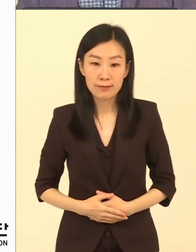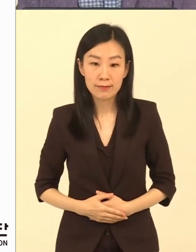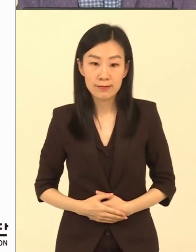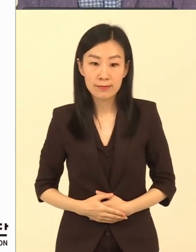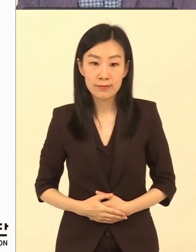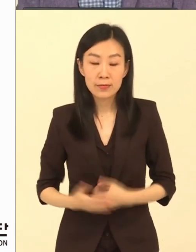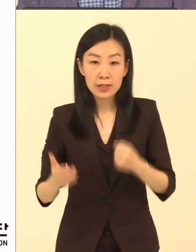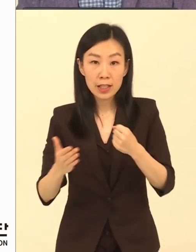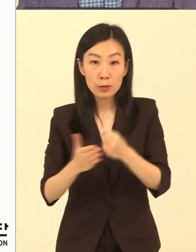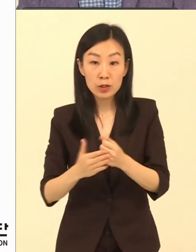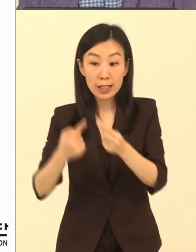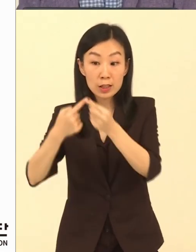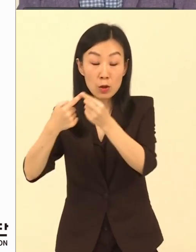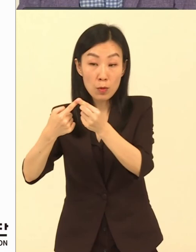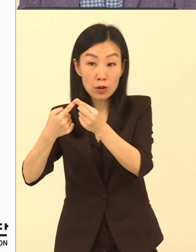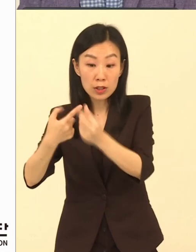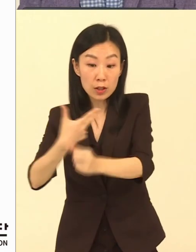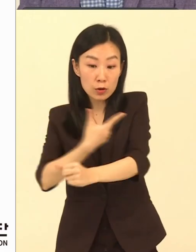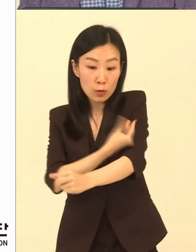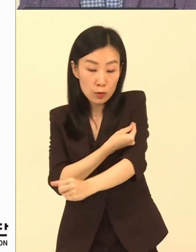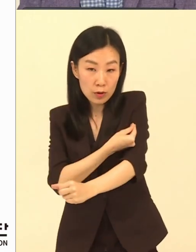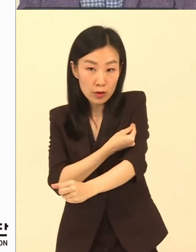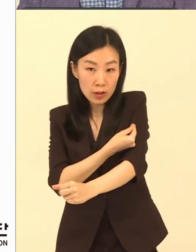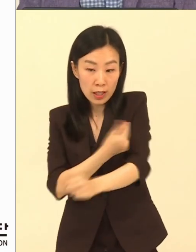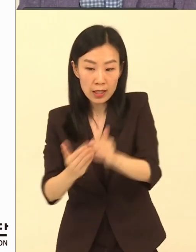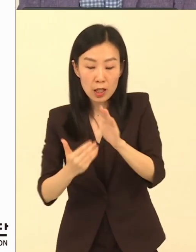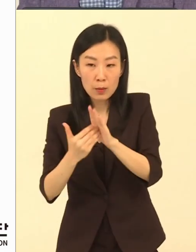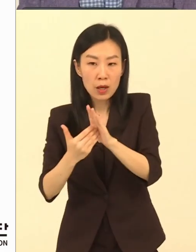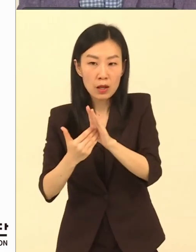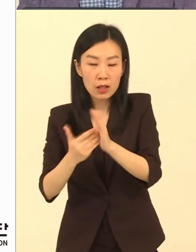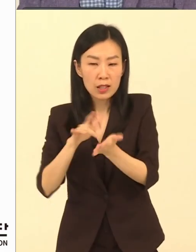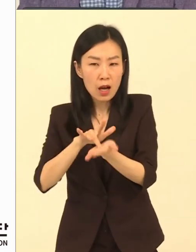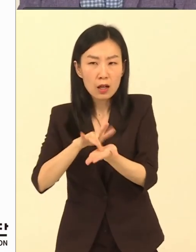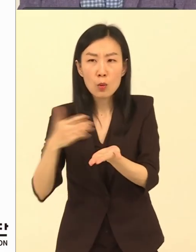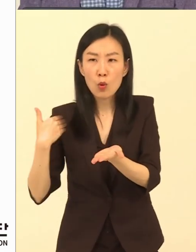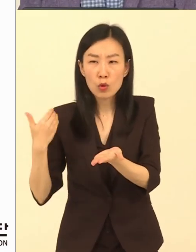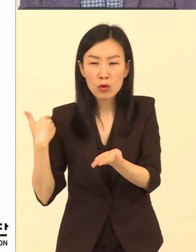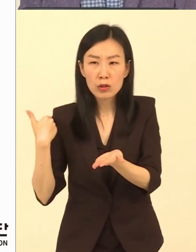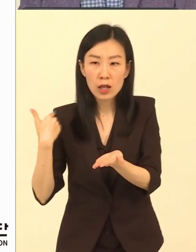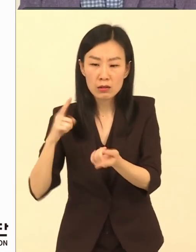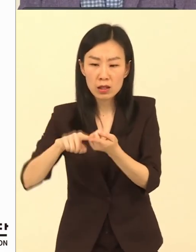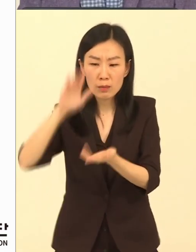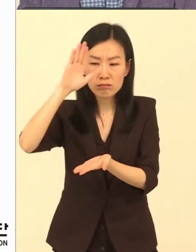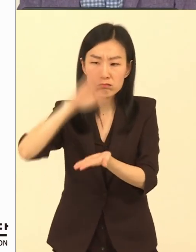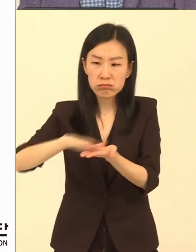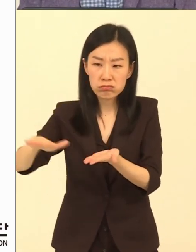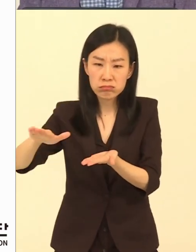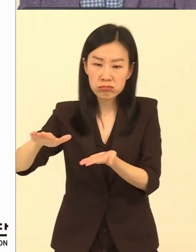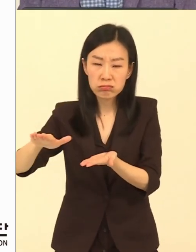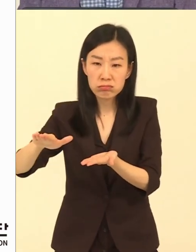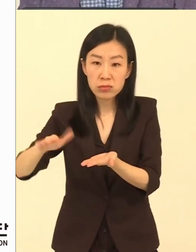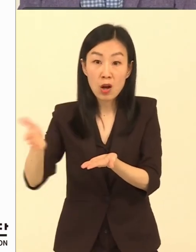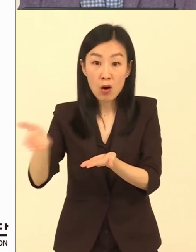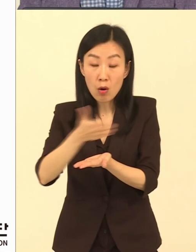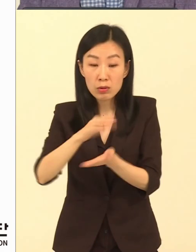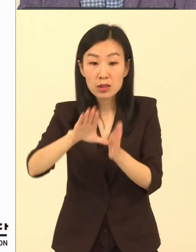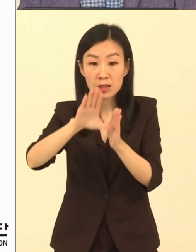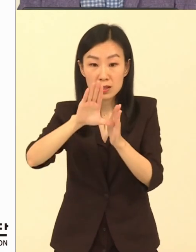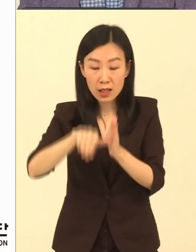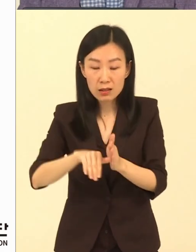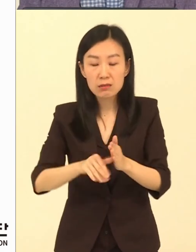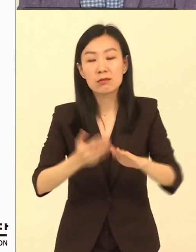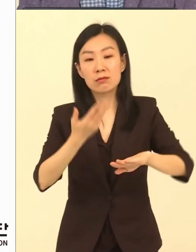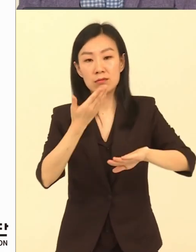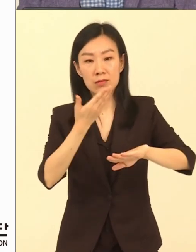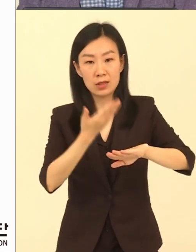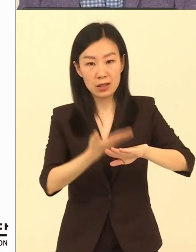그러므로 이전에 접종한 백신의 종류를 모르거나 해당 백신의 공급이 불가능한 경우에만 다른 종류의 백신으로